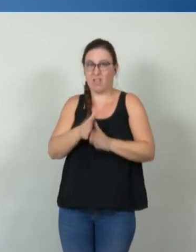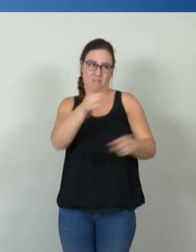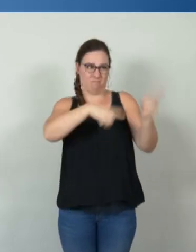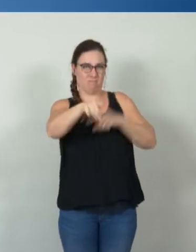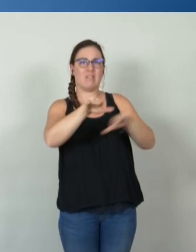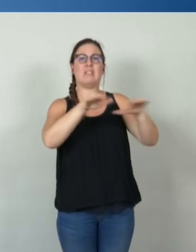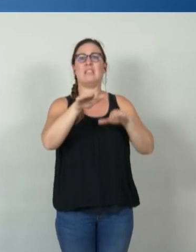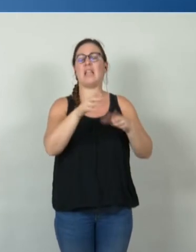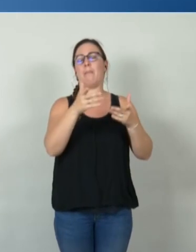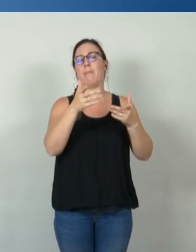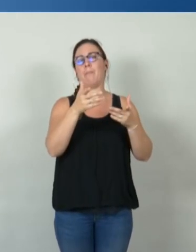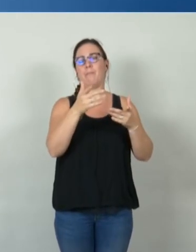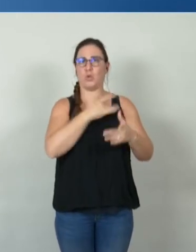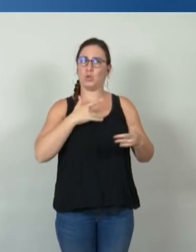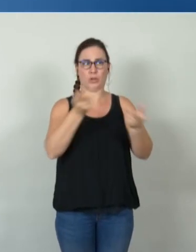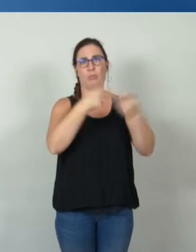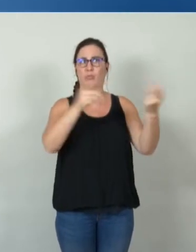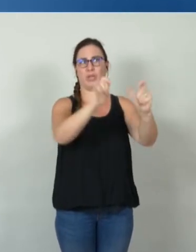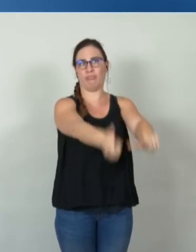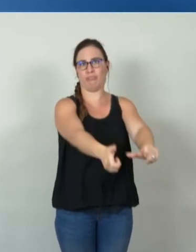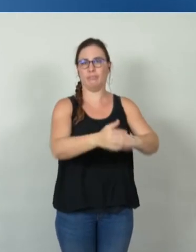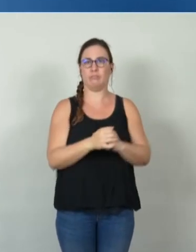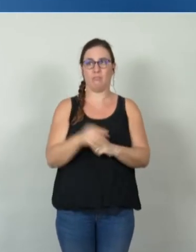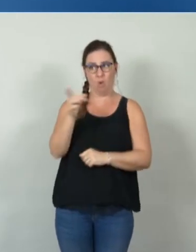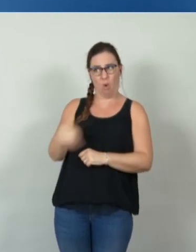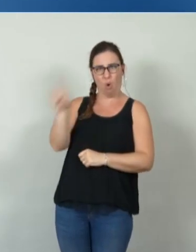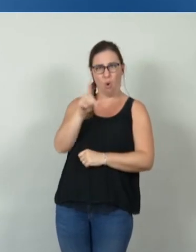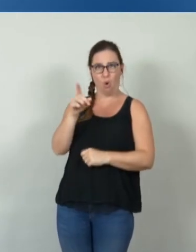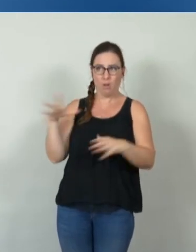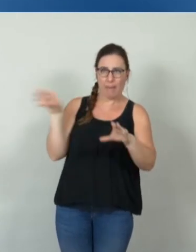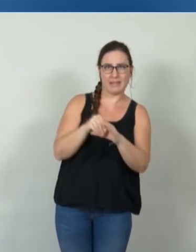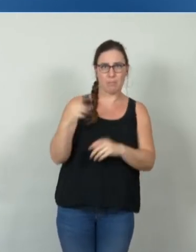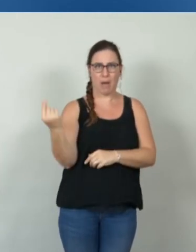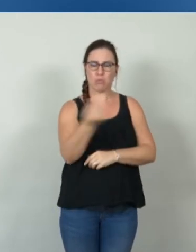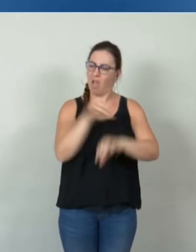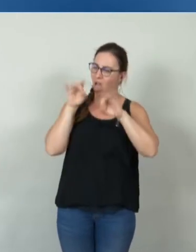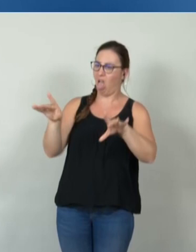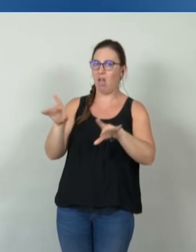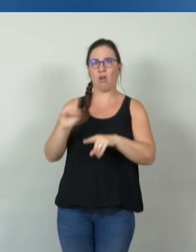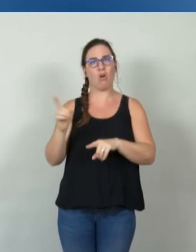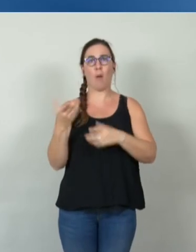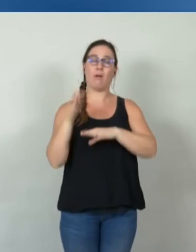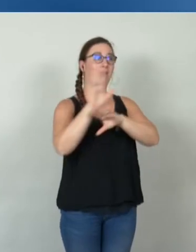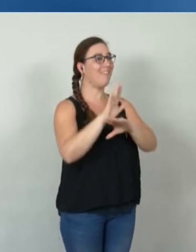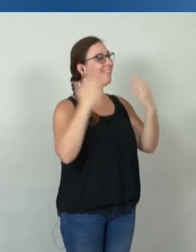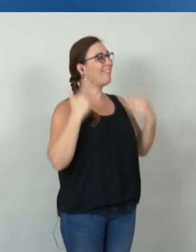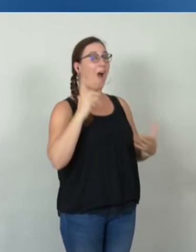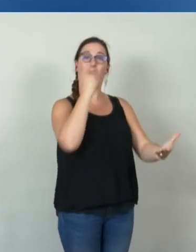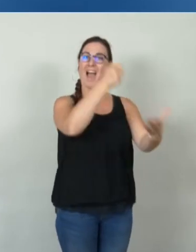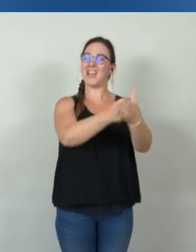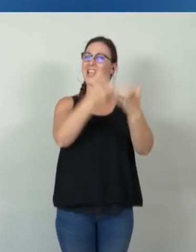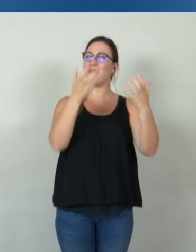cette affaire dit aussi que ses acteurs ne sont pas les bienvenus et qu'ils ne pourront pas venir la bouche en cœur s'emparer de bien commun